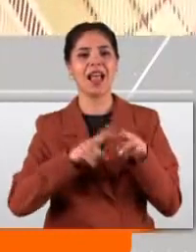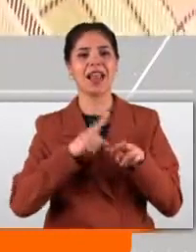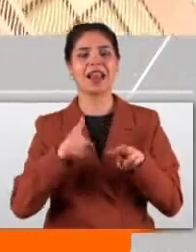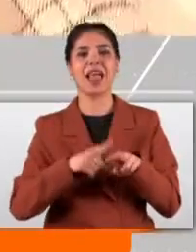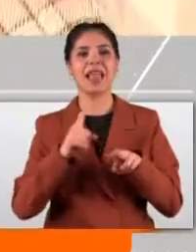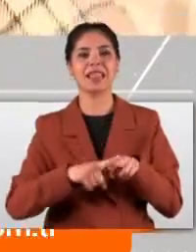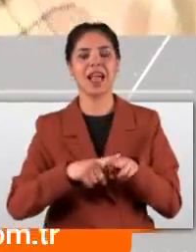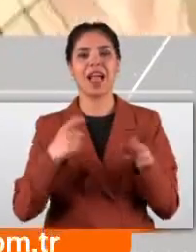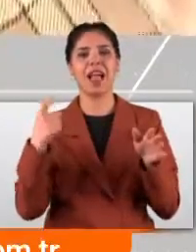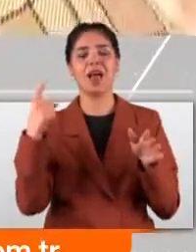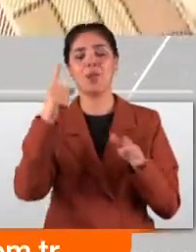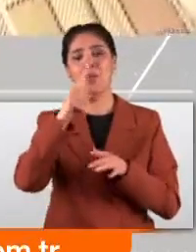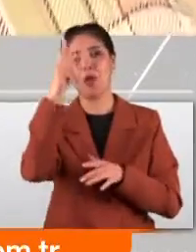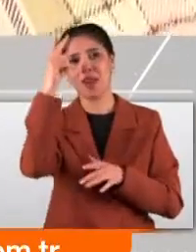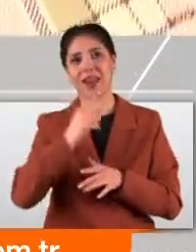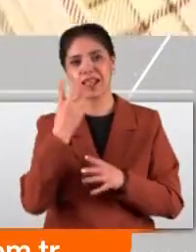Manası neydi?